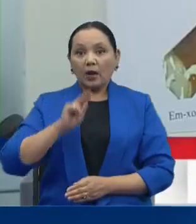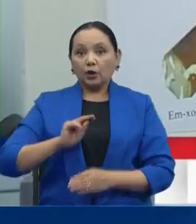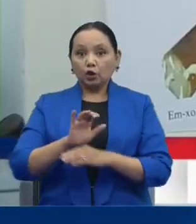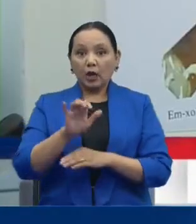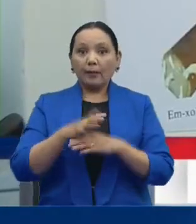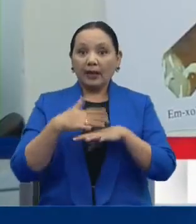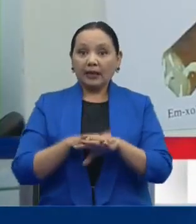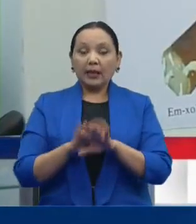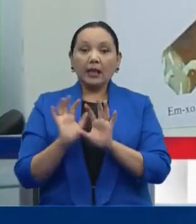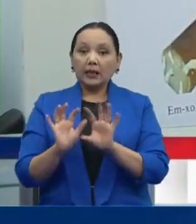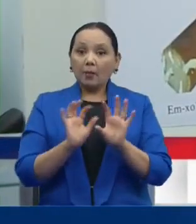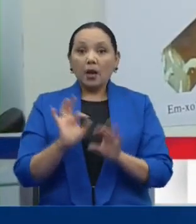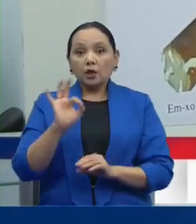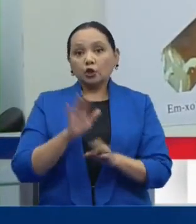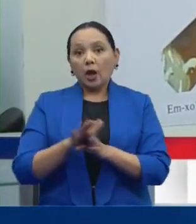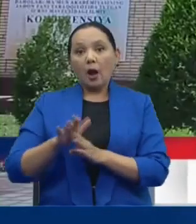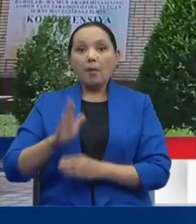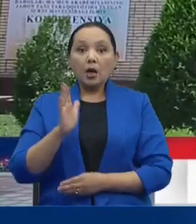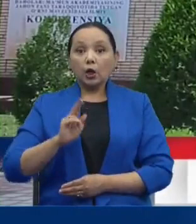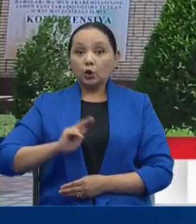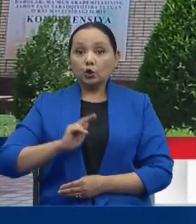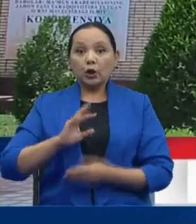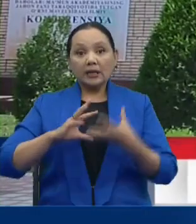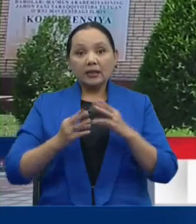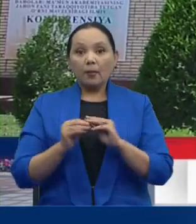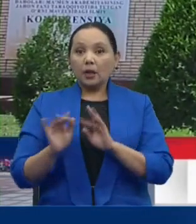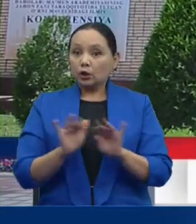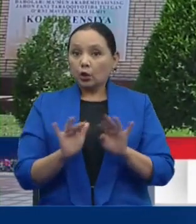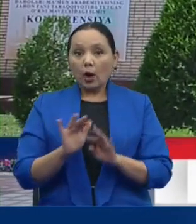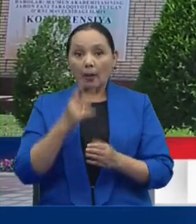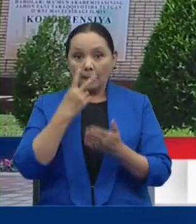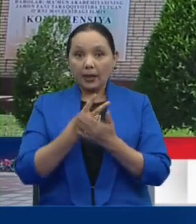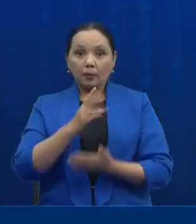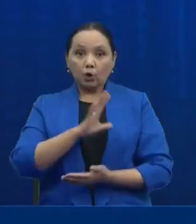integratsiyasini ta'minlash borasida amalga oshirilayotgan samarali chora-tadbirlardan biri bo'ldi.